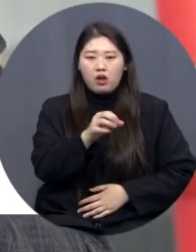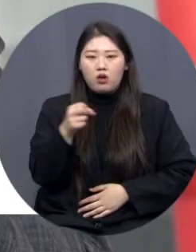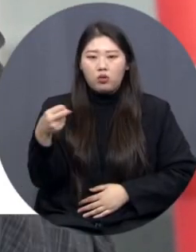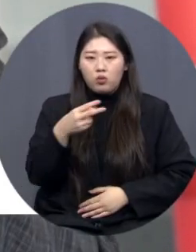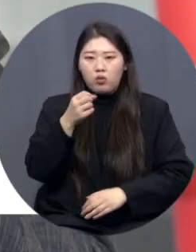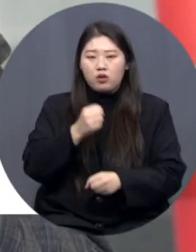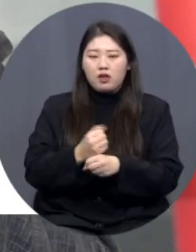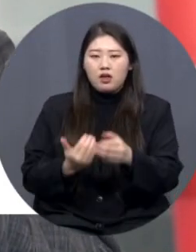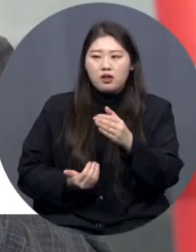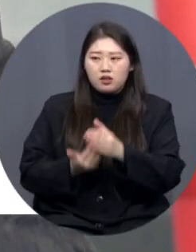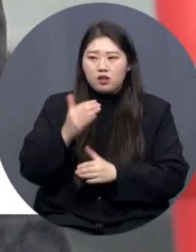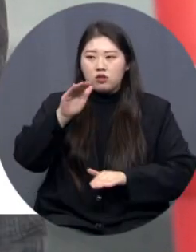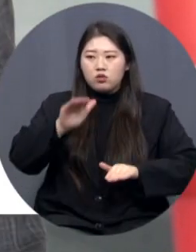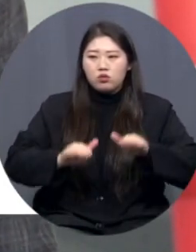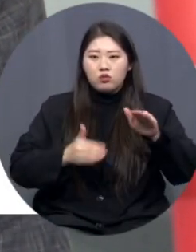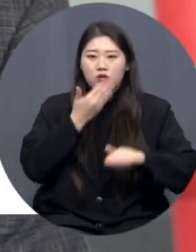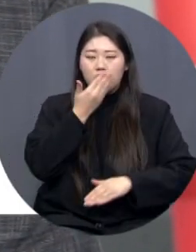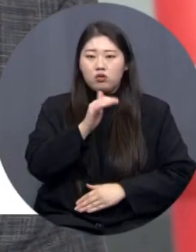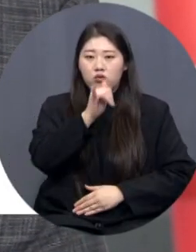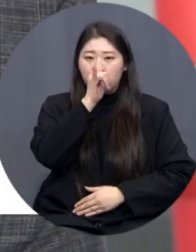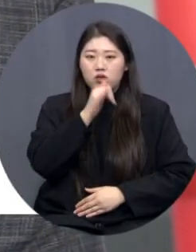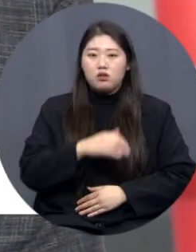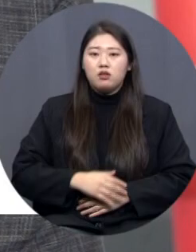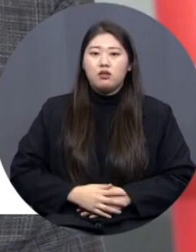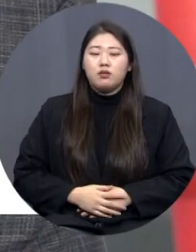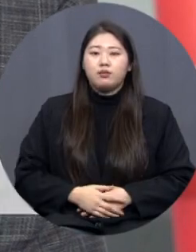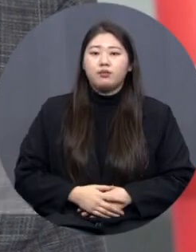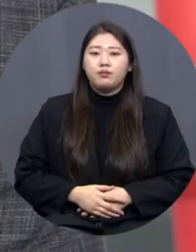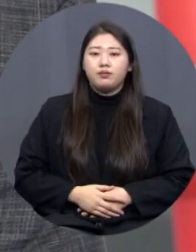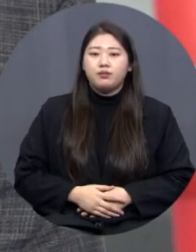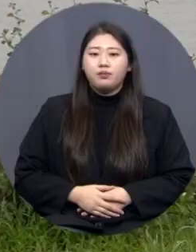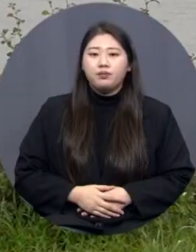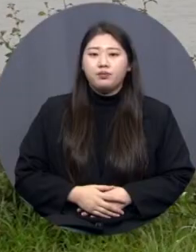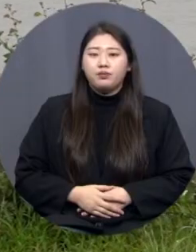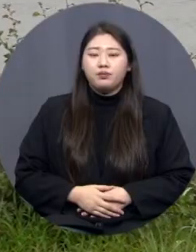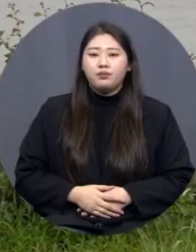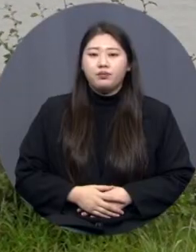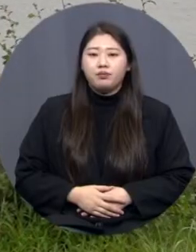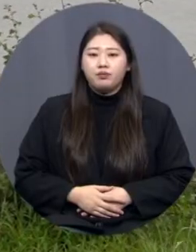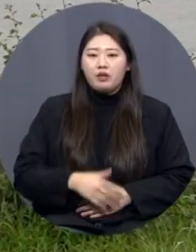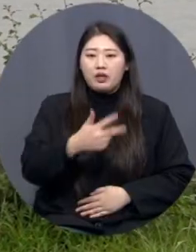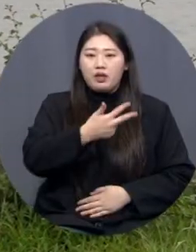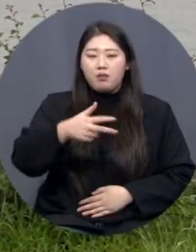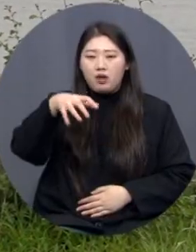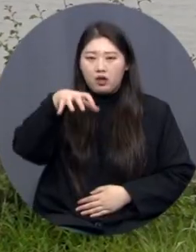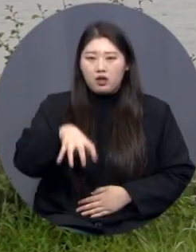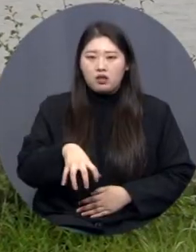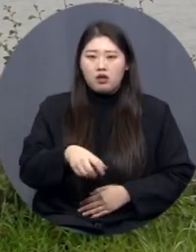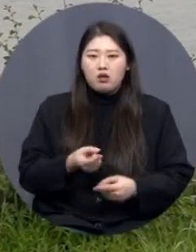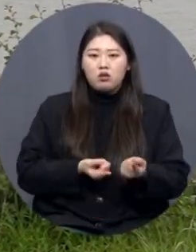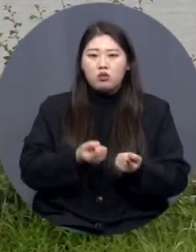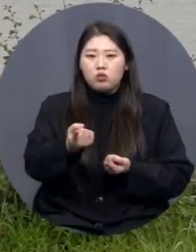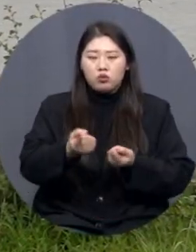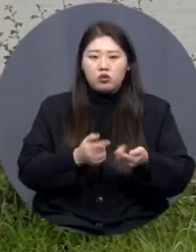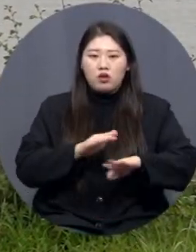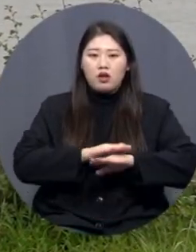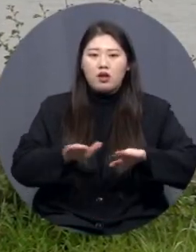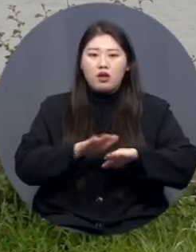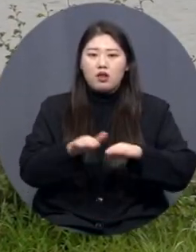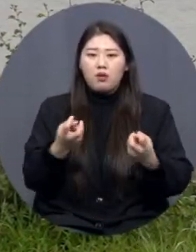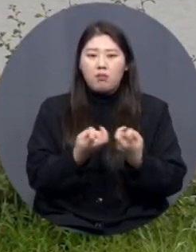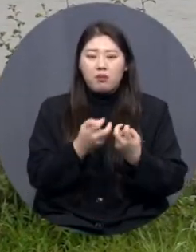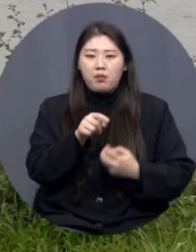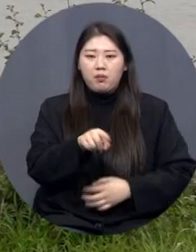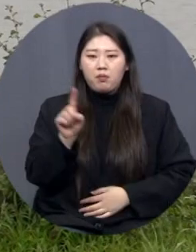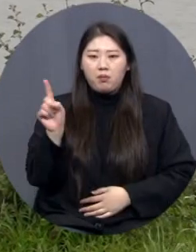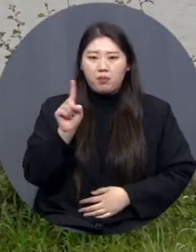say the price tries to balance production and consumption. 덴마크가 출력 제한을 해결하고 있는 방법. 바로